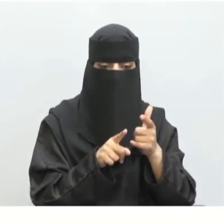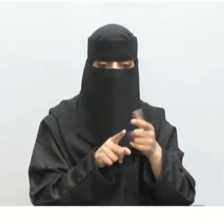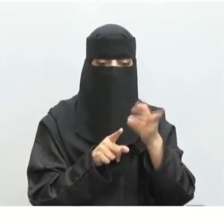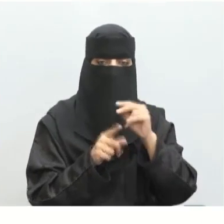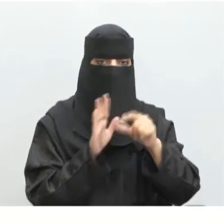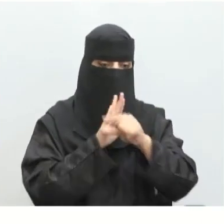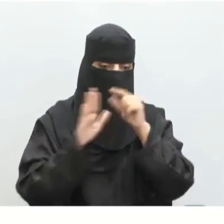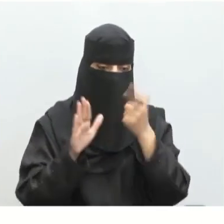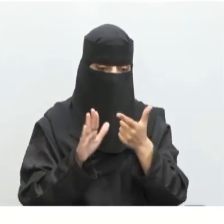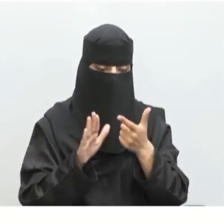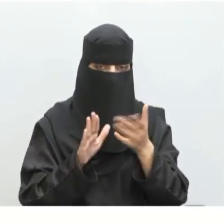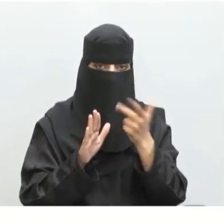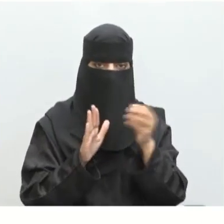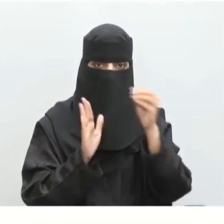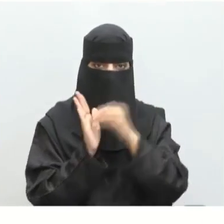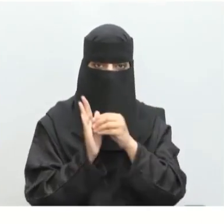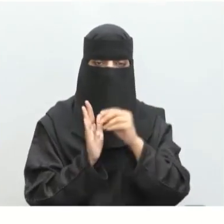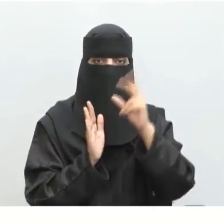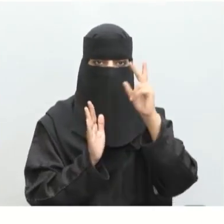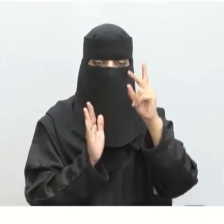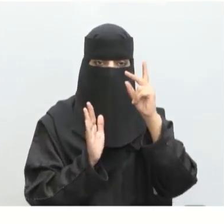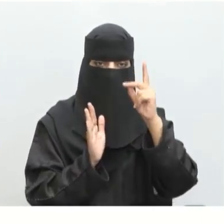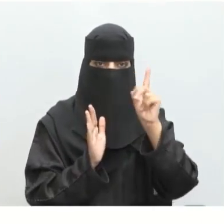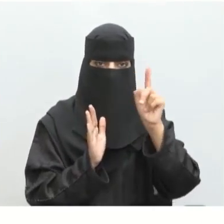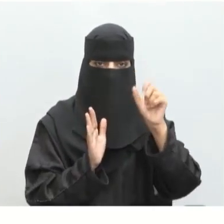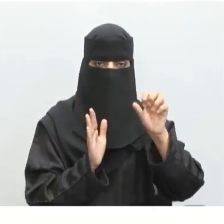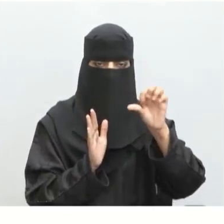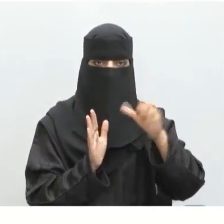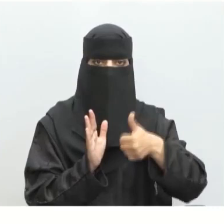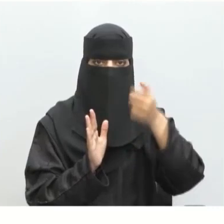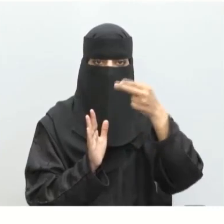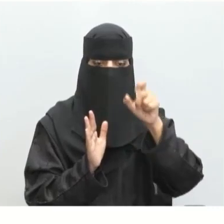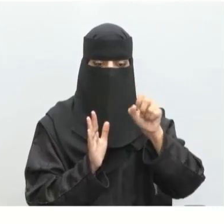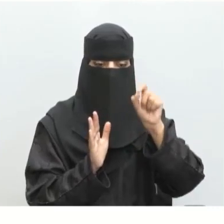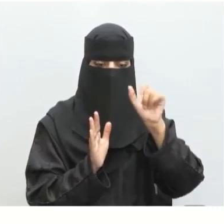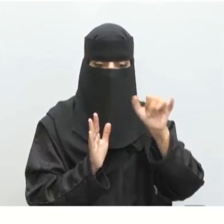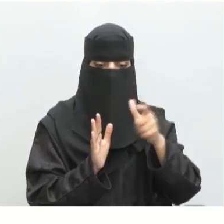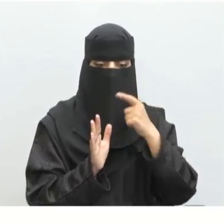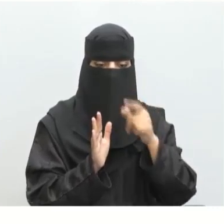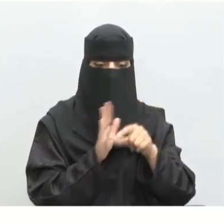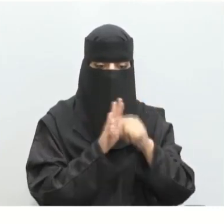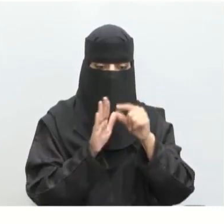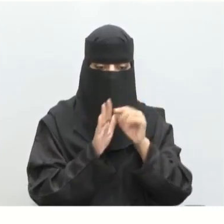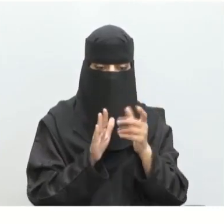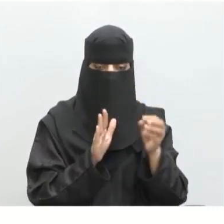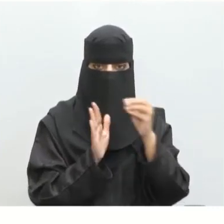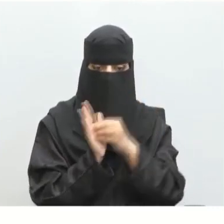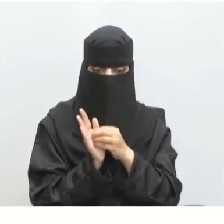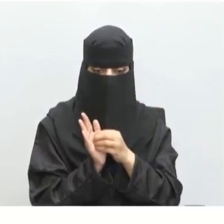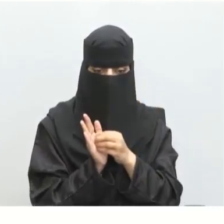الطبوغرافيه رقم يدون على الخريطه اسهم يشار اليها خارج الخريطه